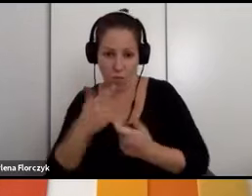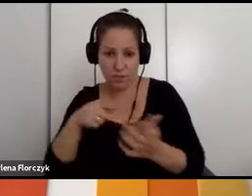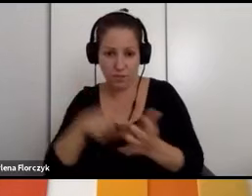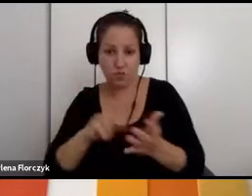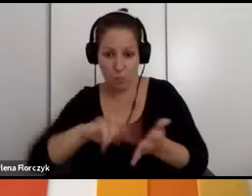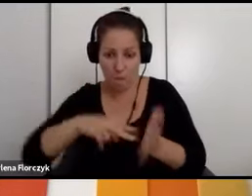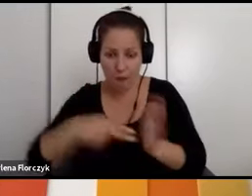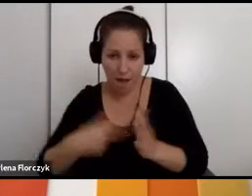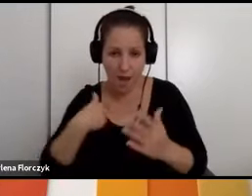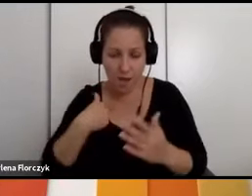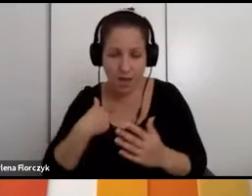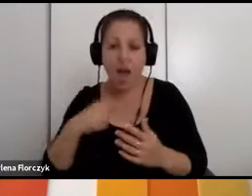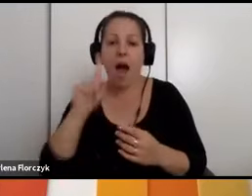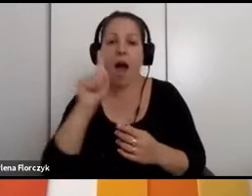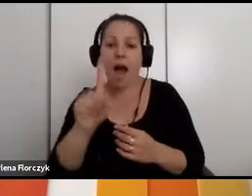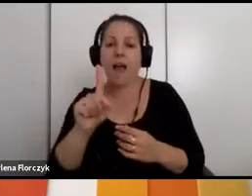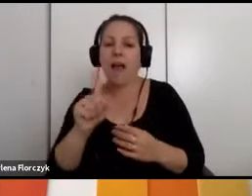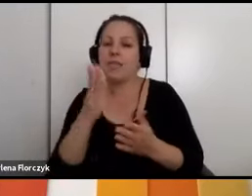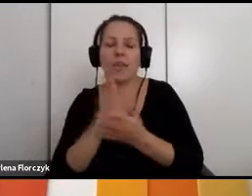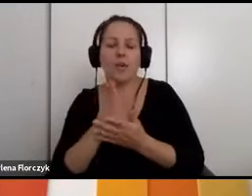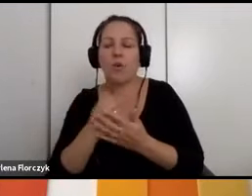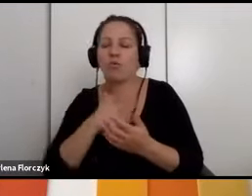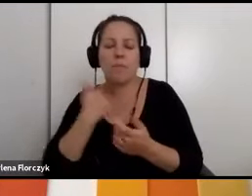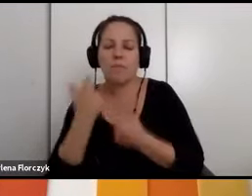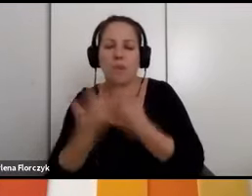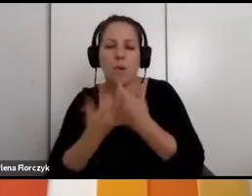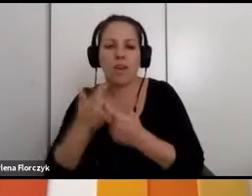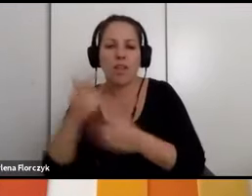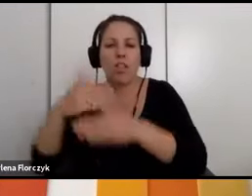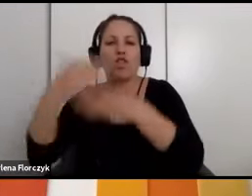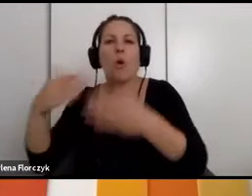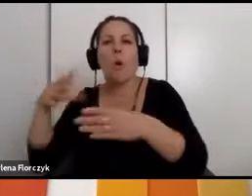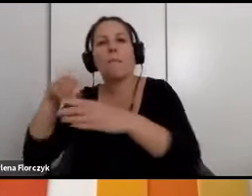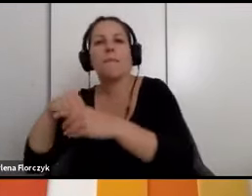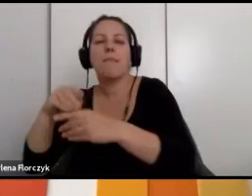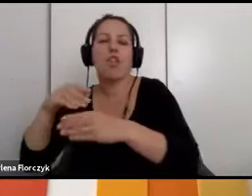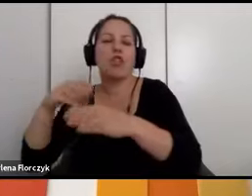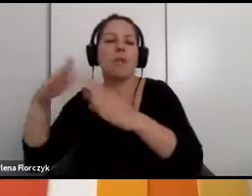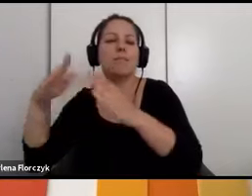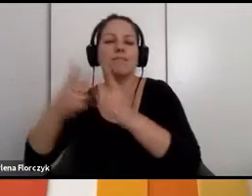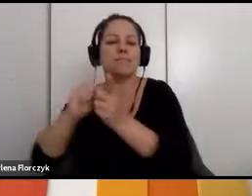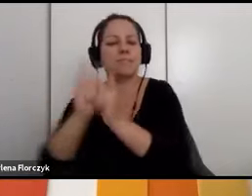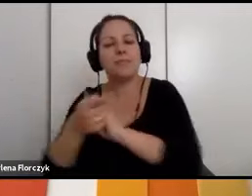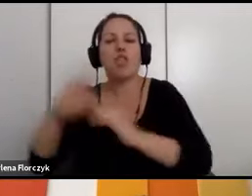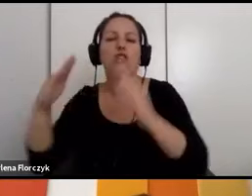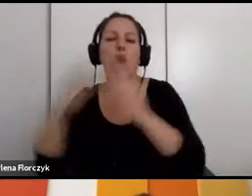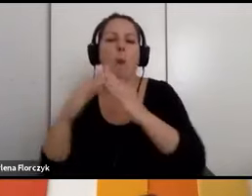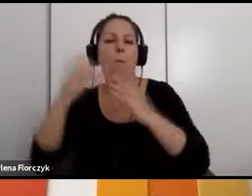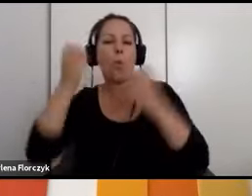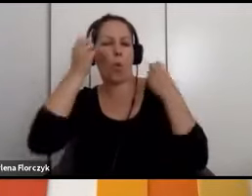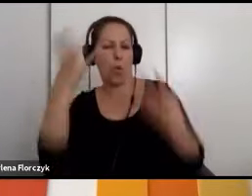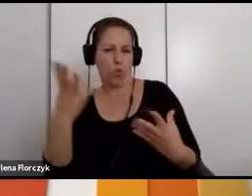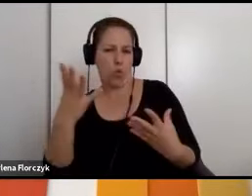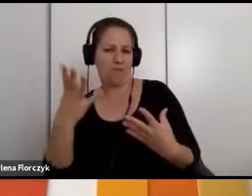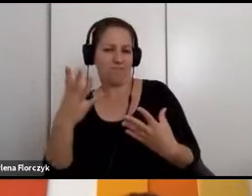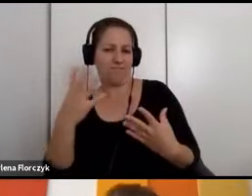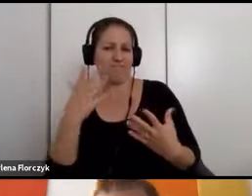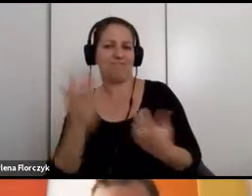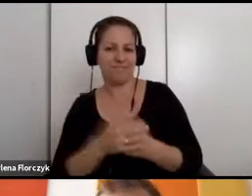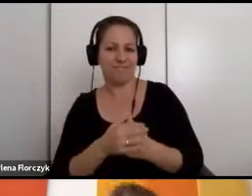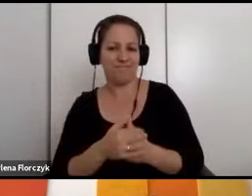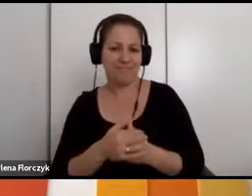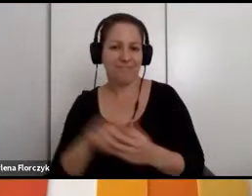planuję, ale bylem tylko nie robiła z Teatru Domu Kultury. No i wiadomo, jakby było to, właśnie, kontekst